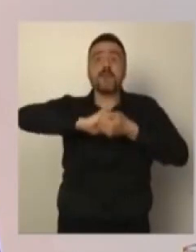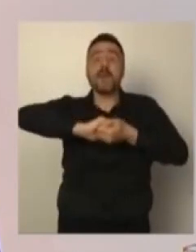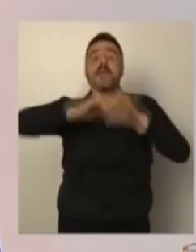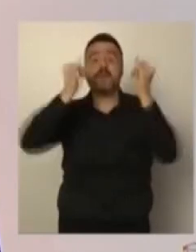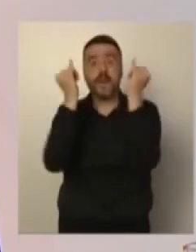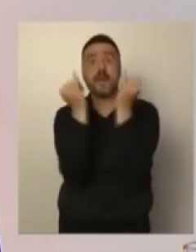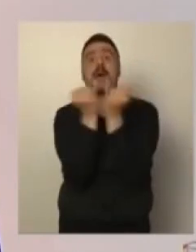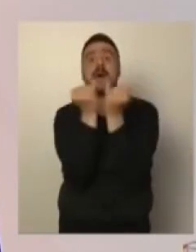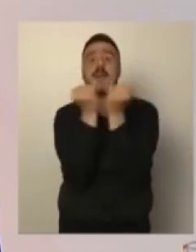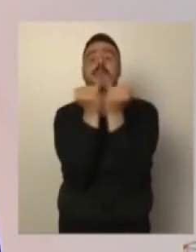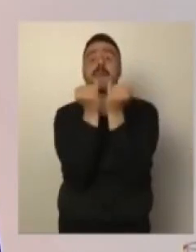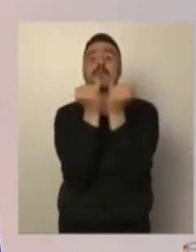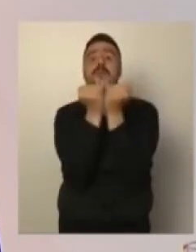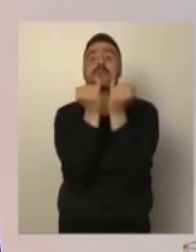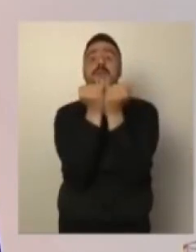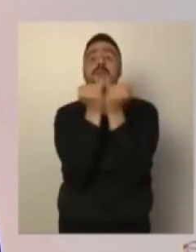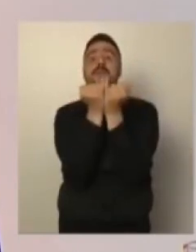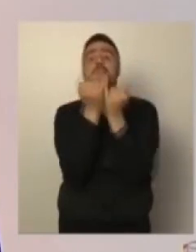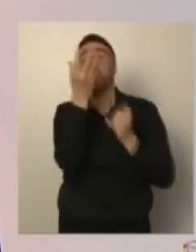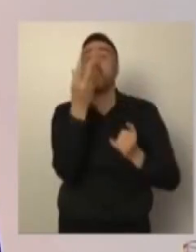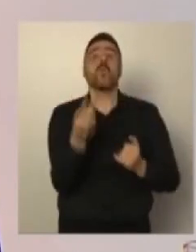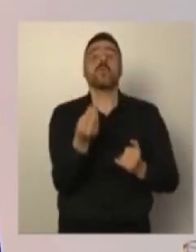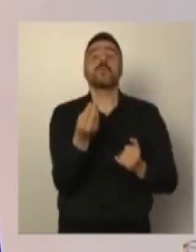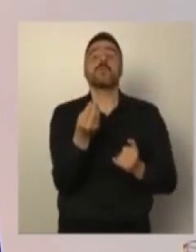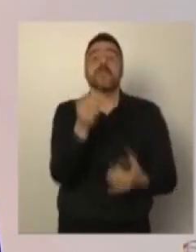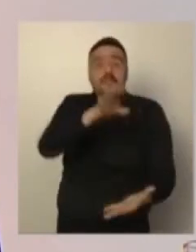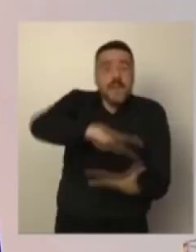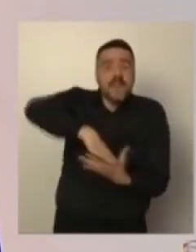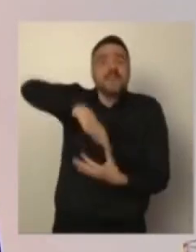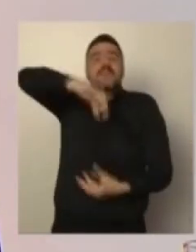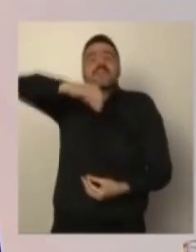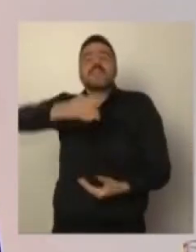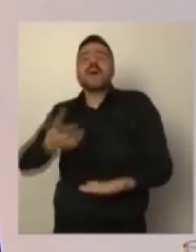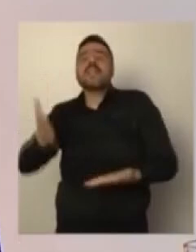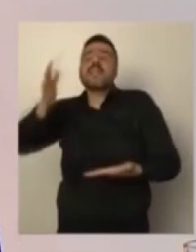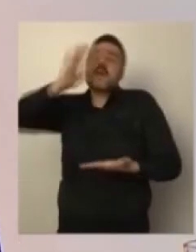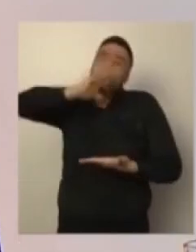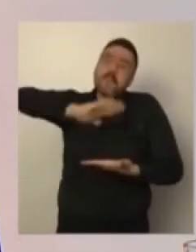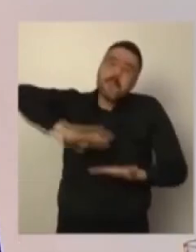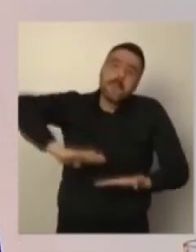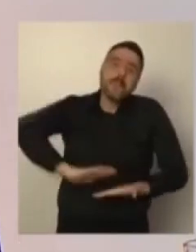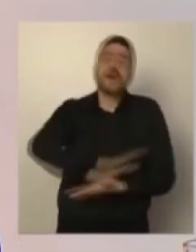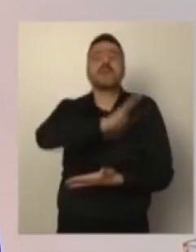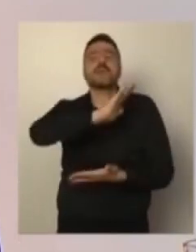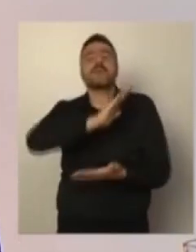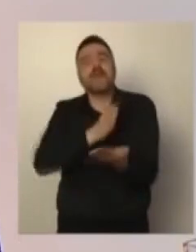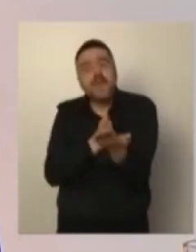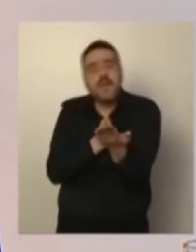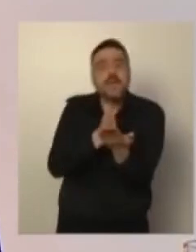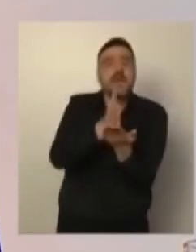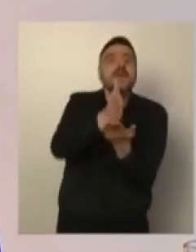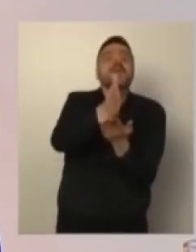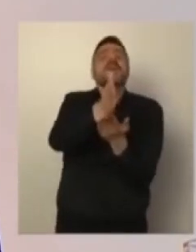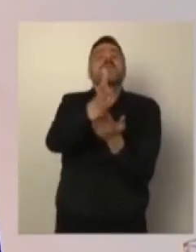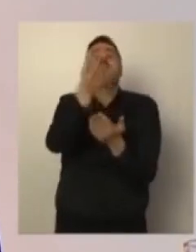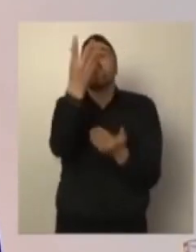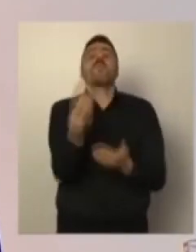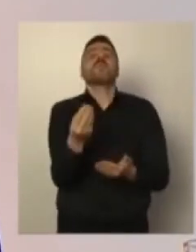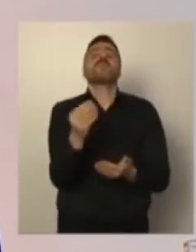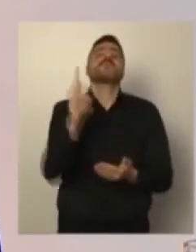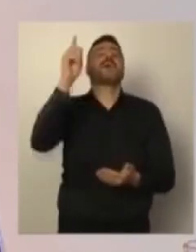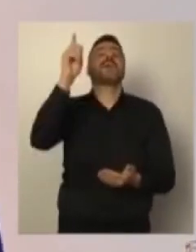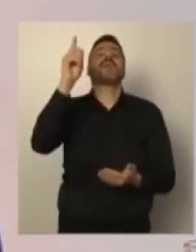kardeşliğinin pekişmesini ve insanlığın barış, huzur ve hidayetine vesile olmasını Yüce